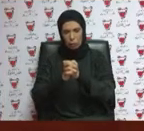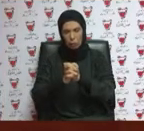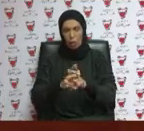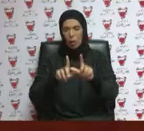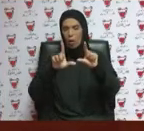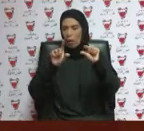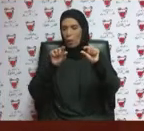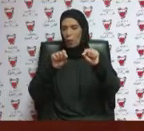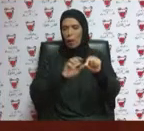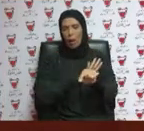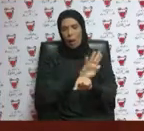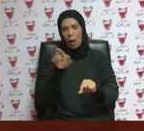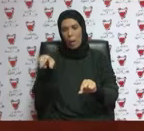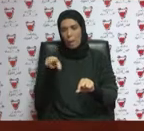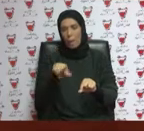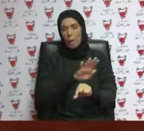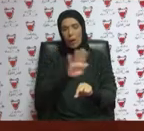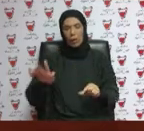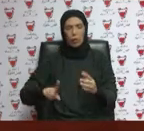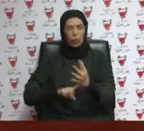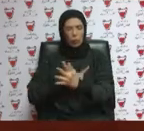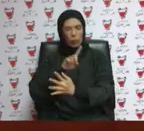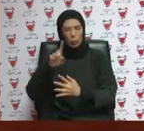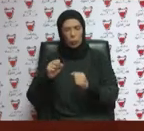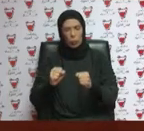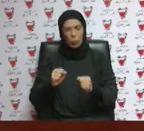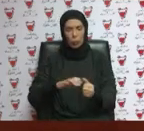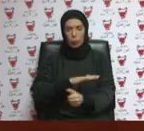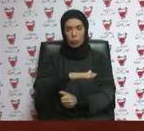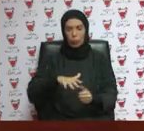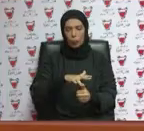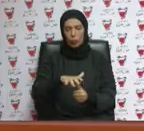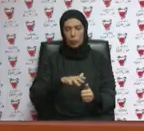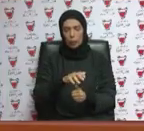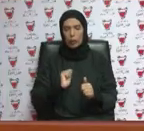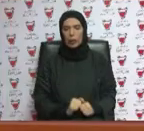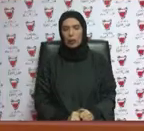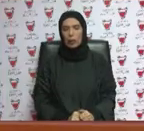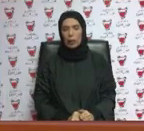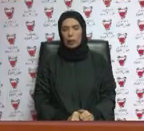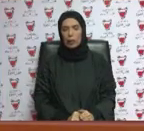مختلف فئات المجتمع لتجاوز هذه الظروف، وهو